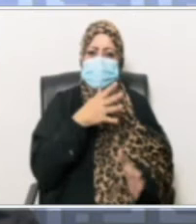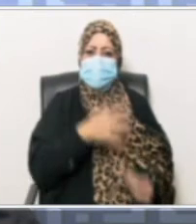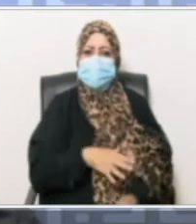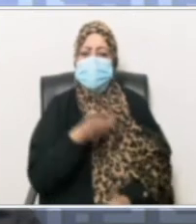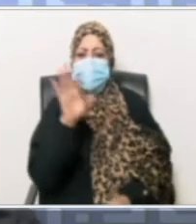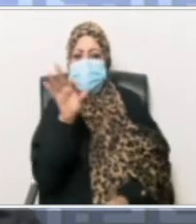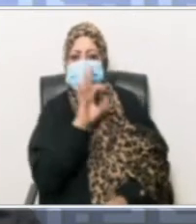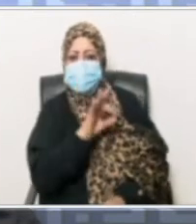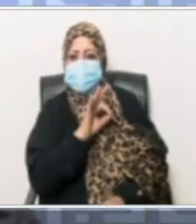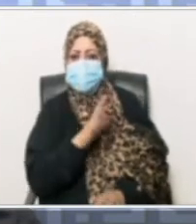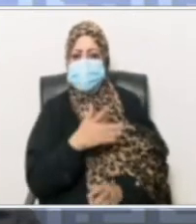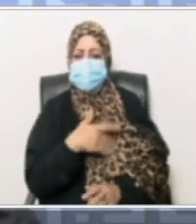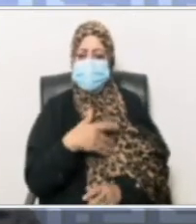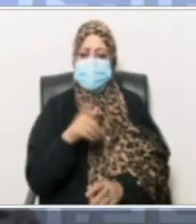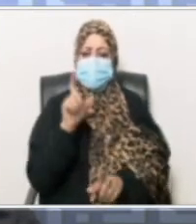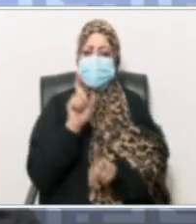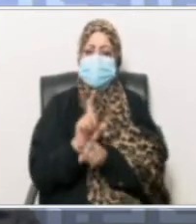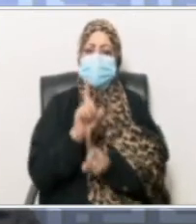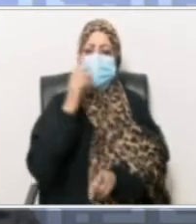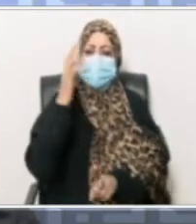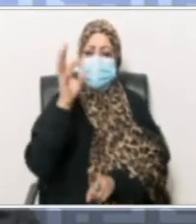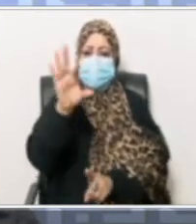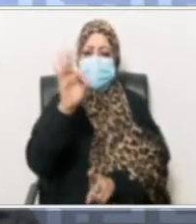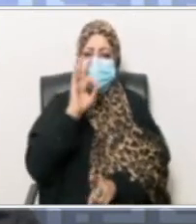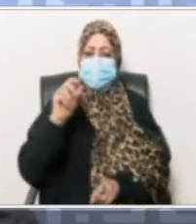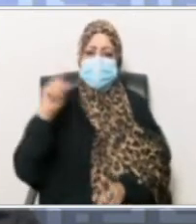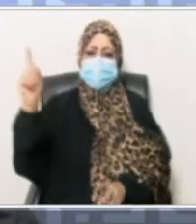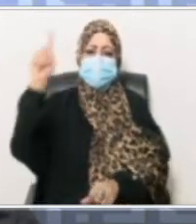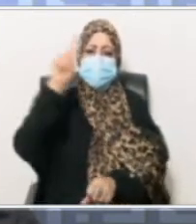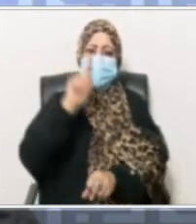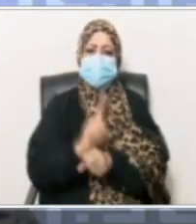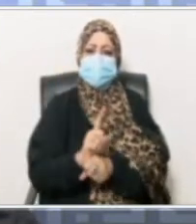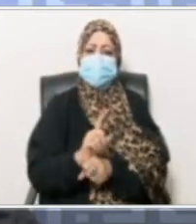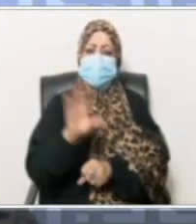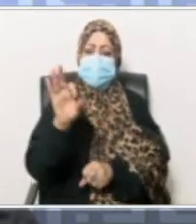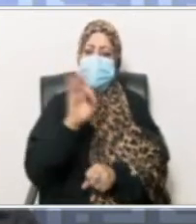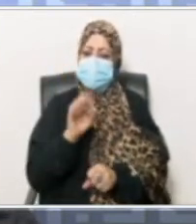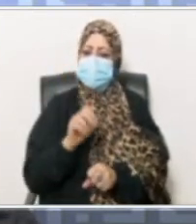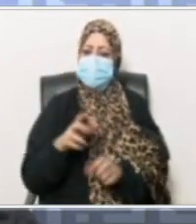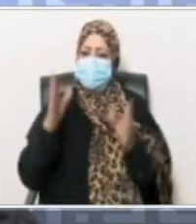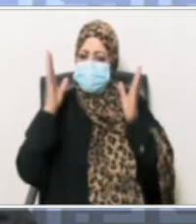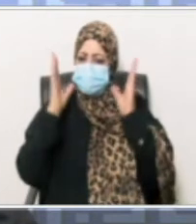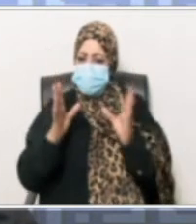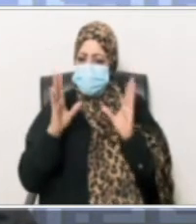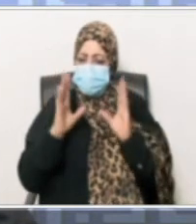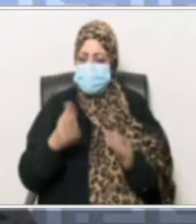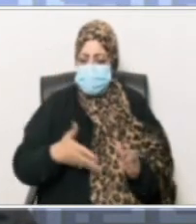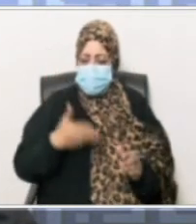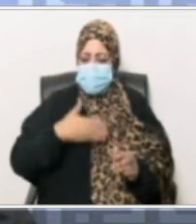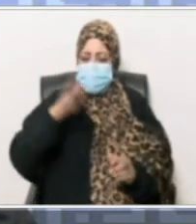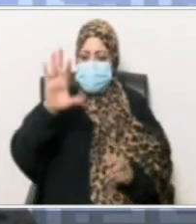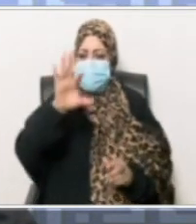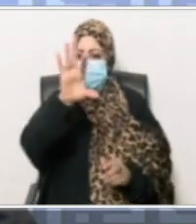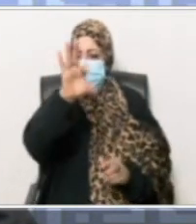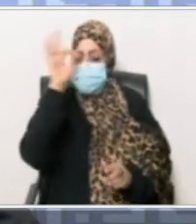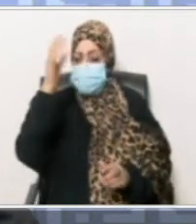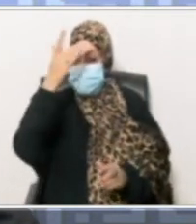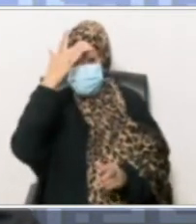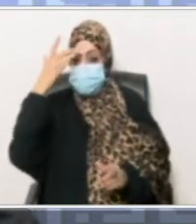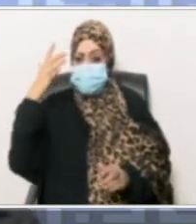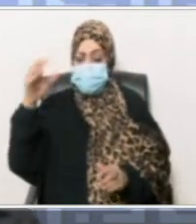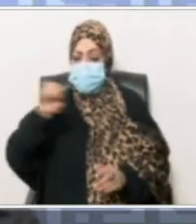أفضلهم، والذي يصلي بالناس حتى ولو كان صغيرا يختار أتقنهم لكتاب الله، فكيف الذي يتقدم لشؤون